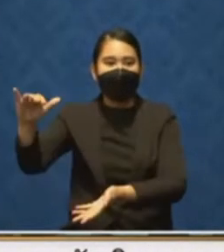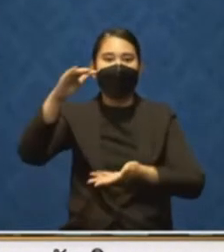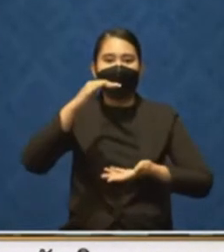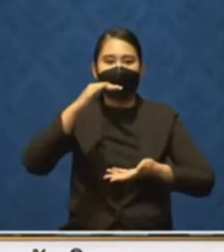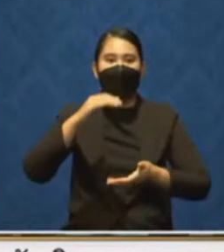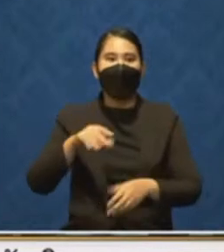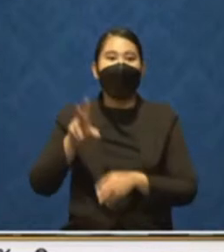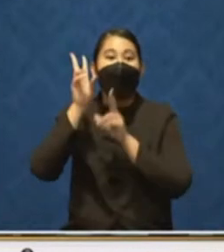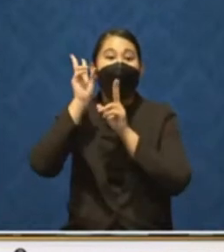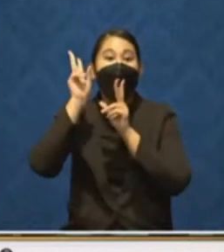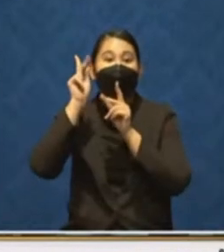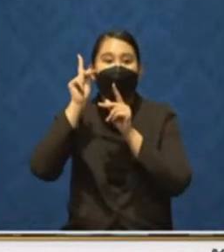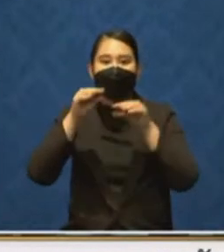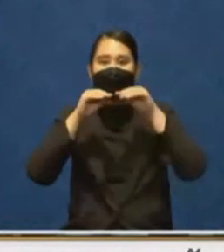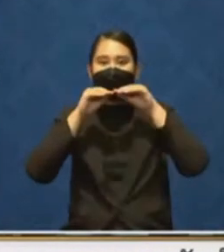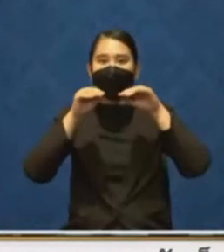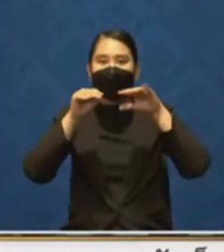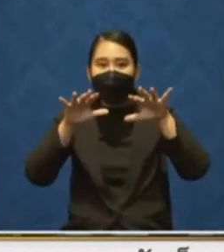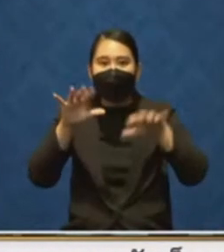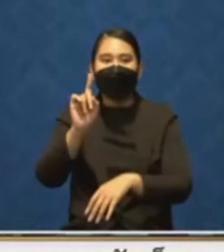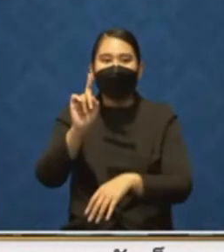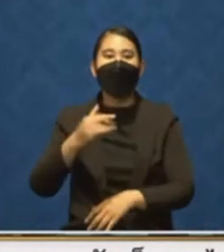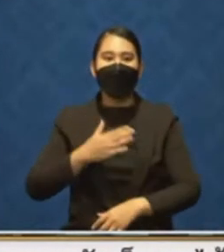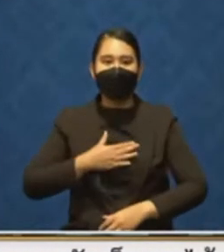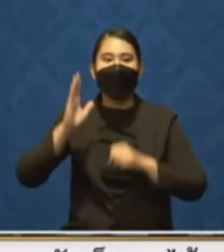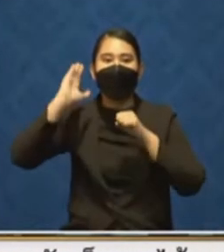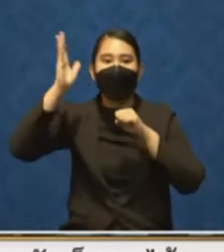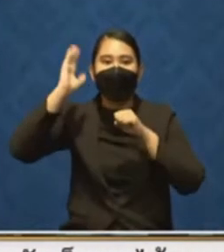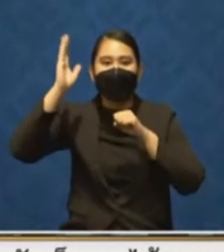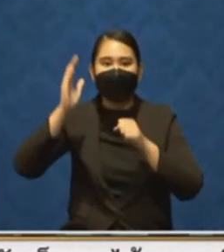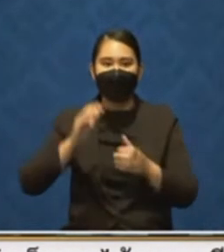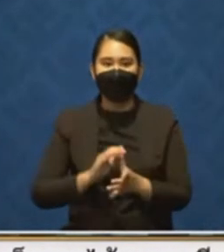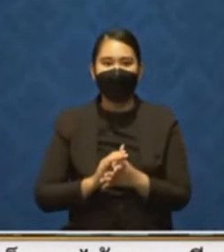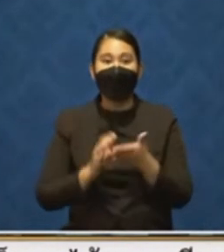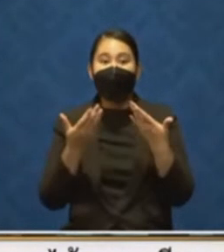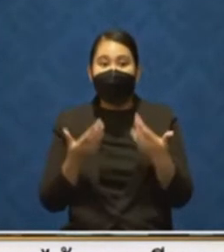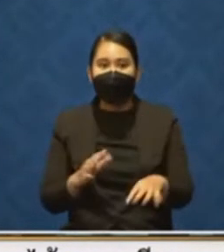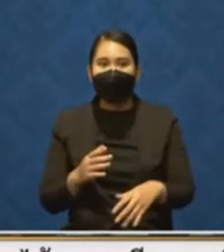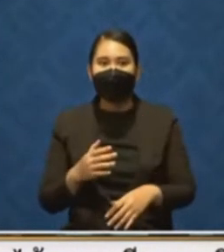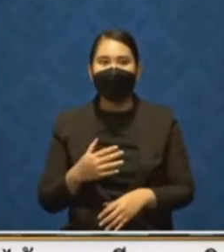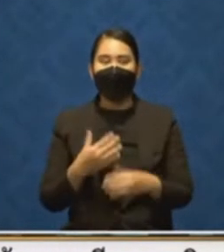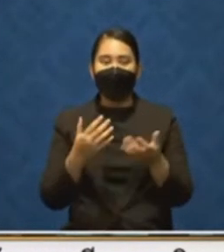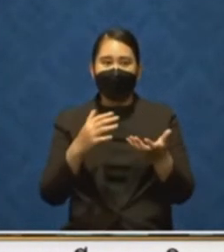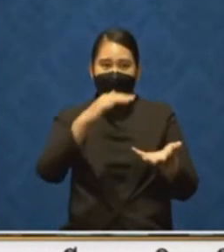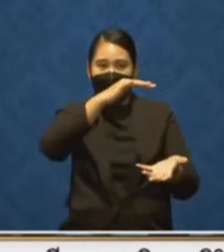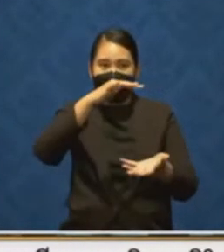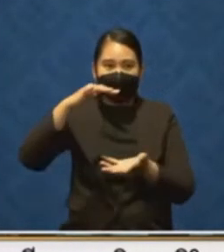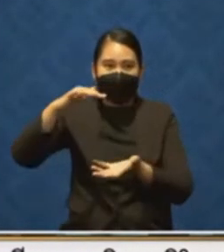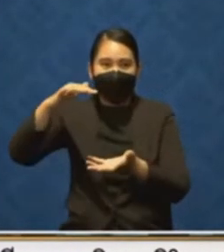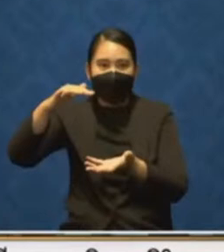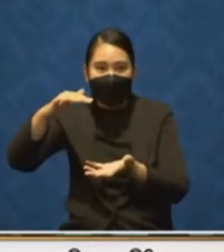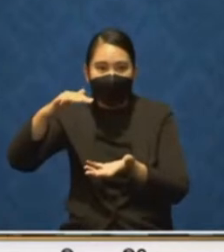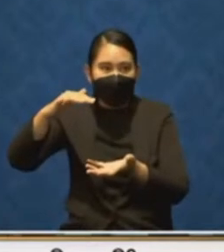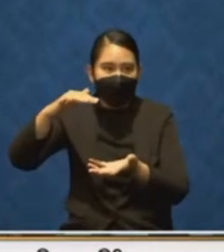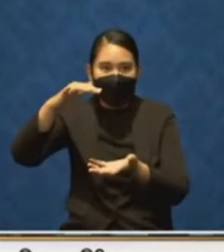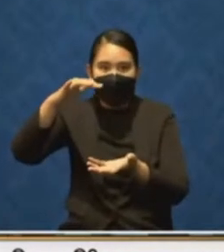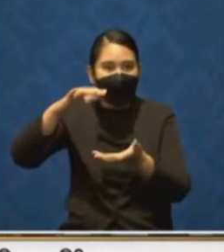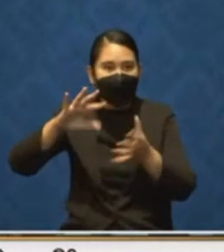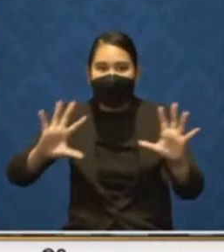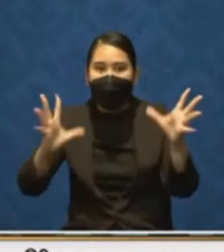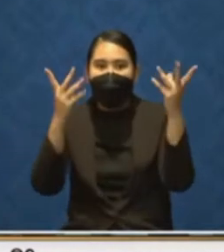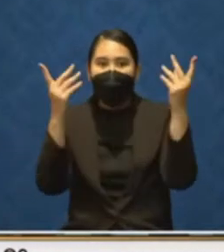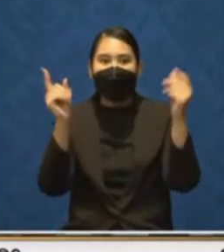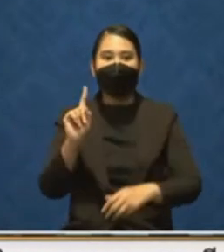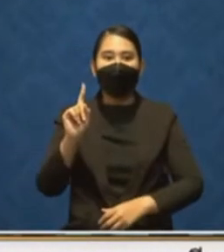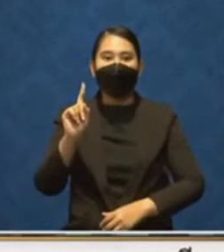นี้ข่าวรั่วว่าผมจะติดตายปรากฏว่ามันมีคนยกย้ายเปลี่ยนชิปหายวัดไปกับตาเป็น